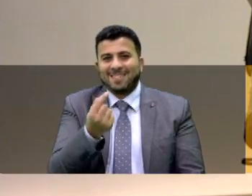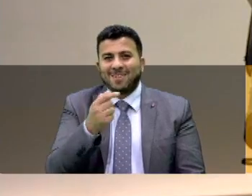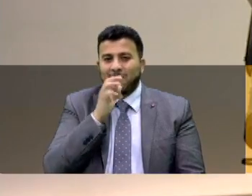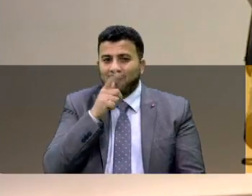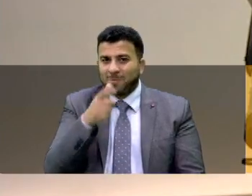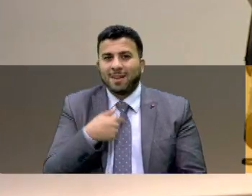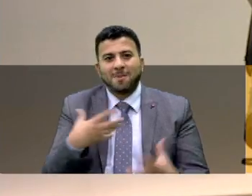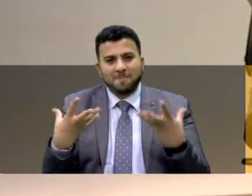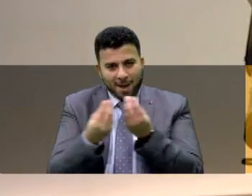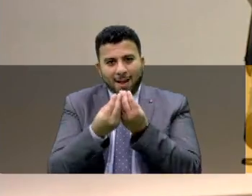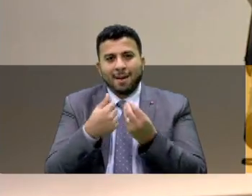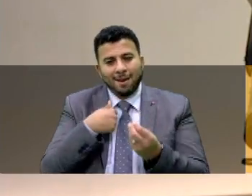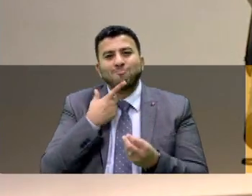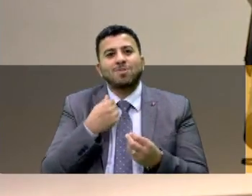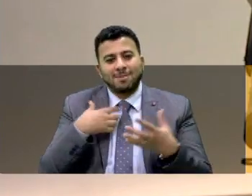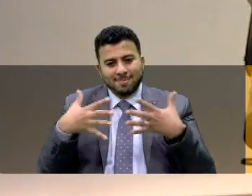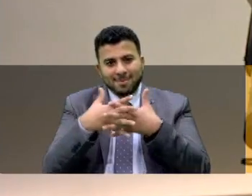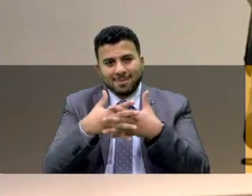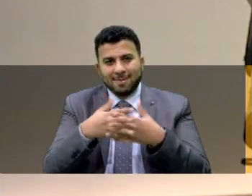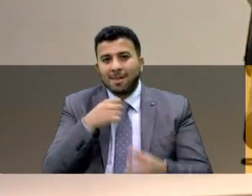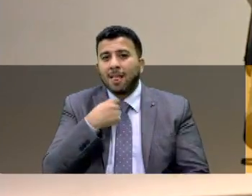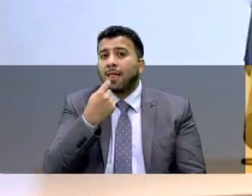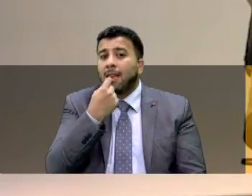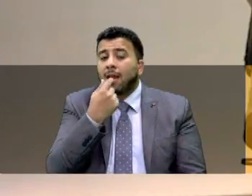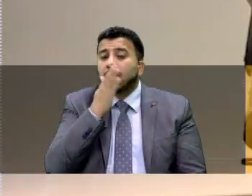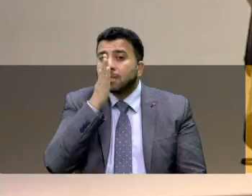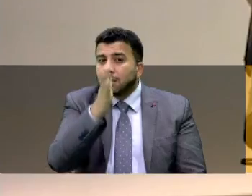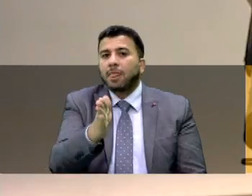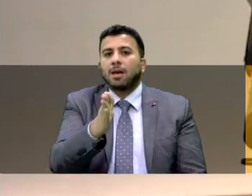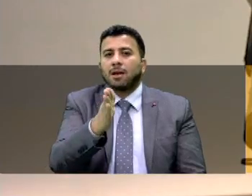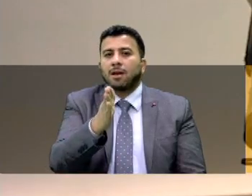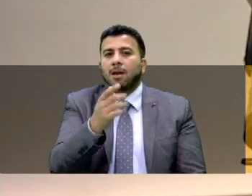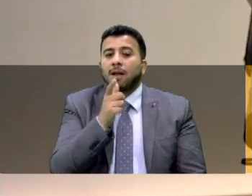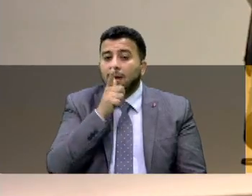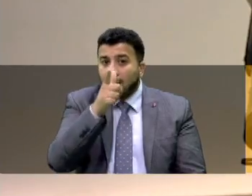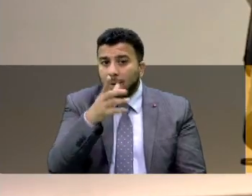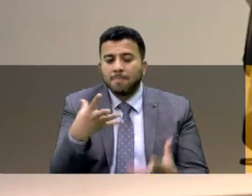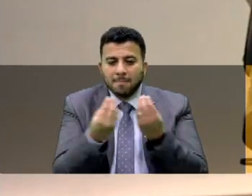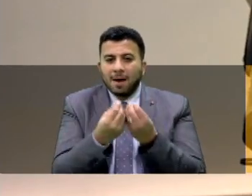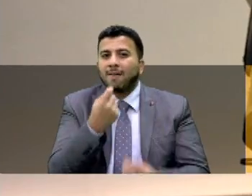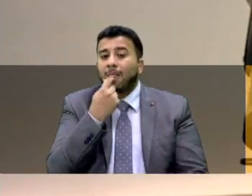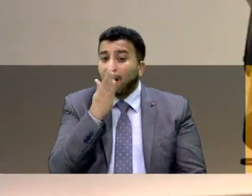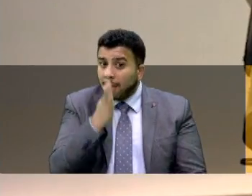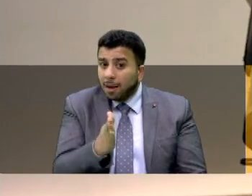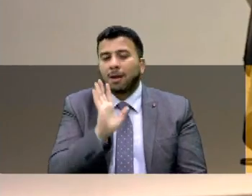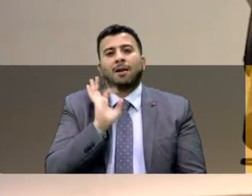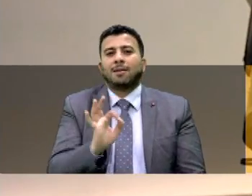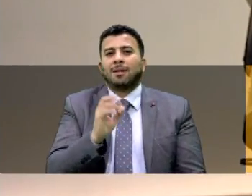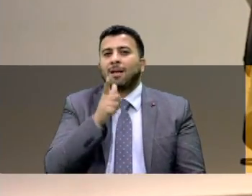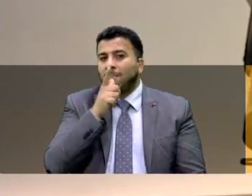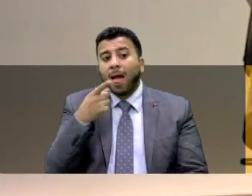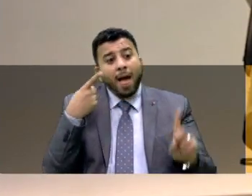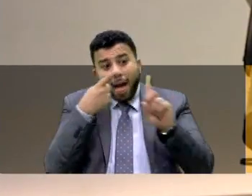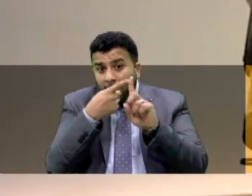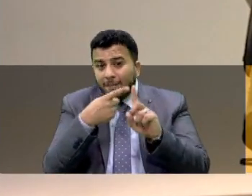أكون معكم في الكلمة الصادقة، اسمحوا لي أن أكون معكم في الكلمة